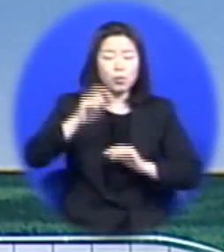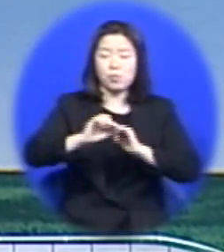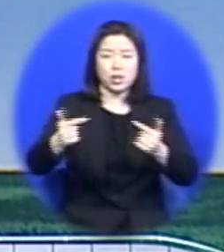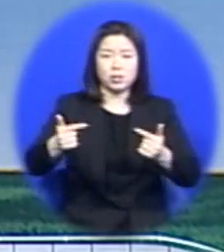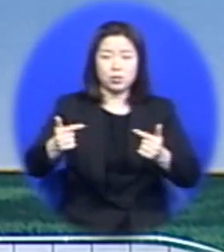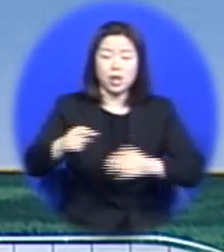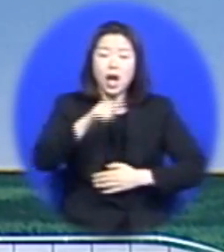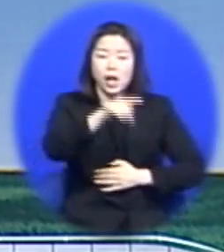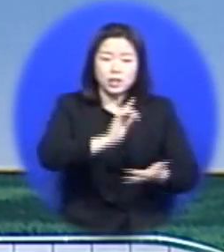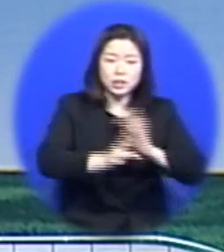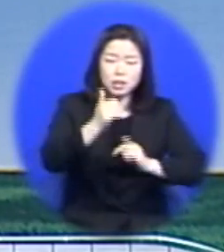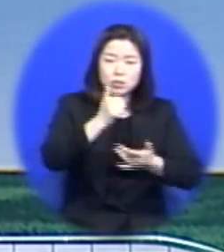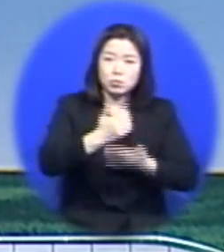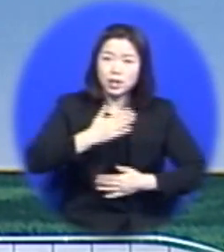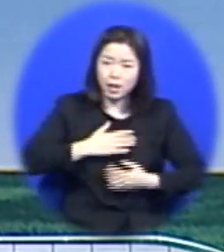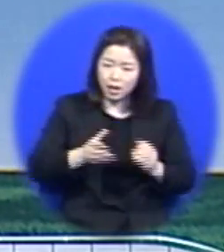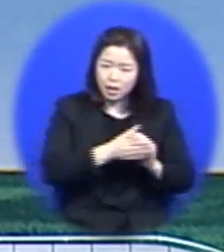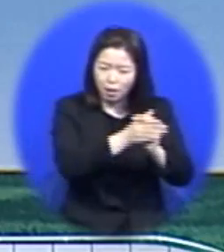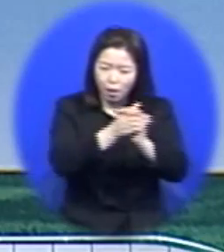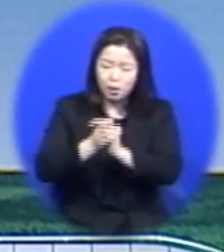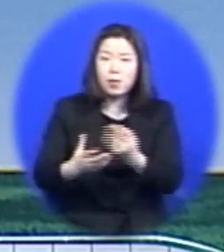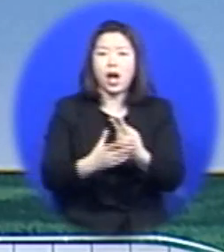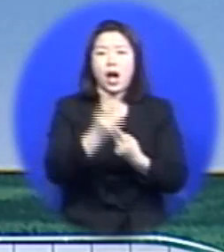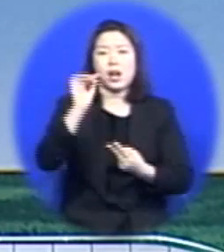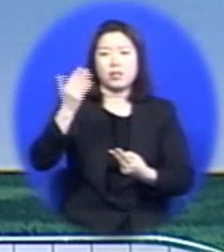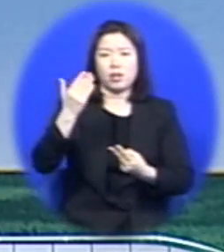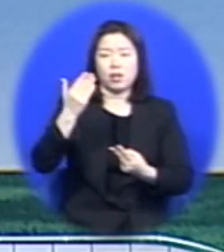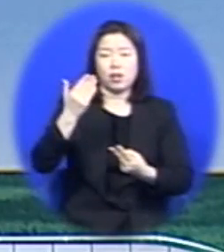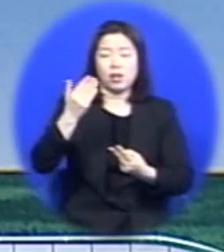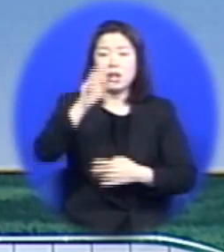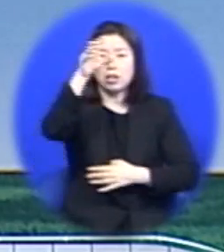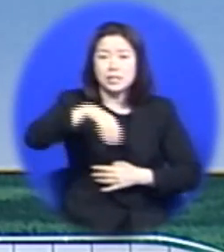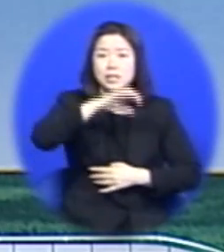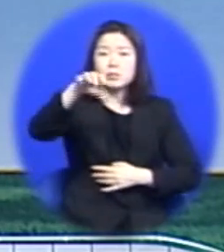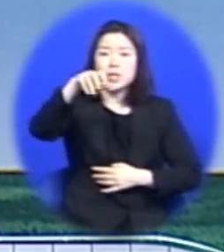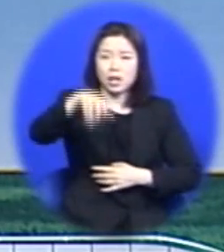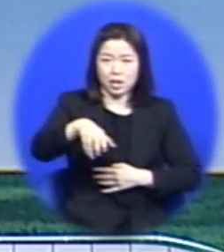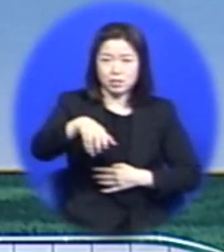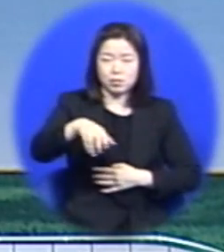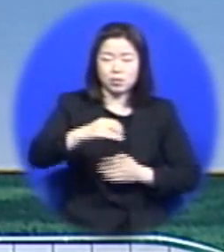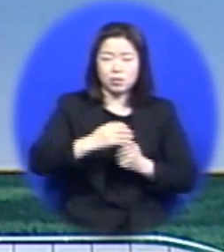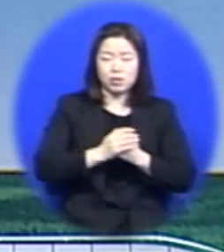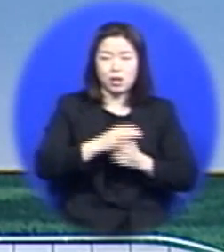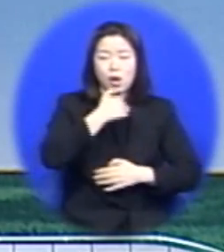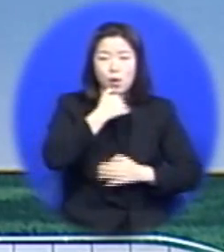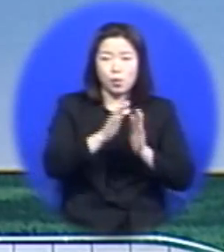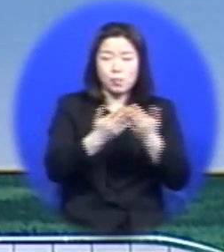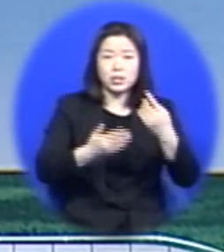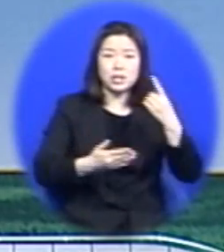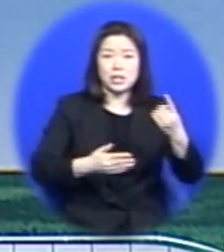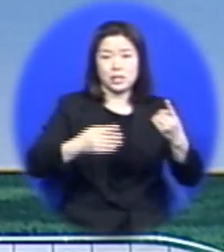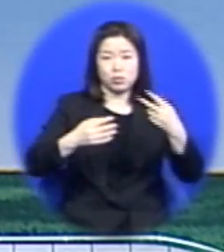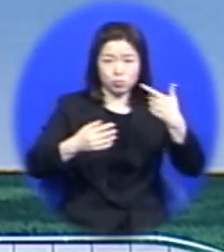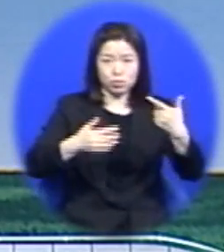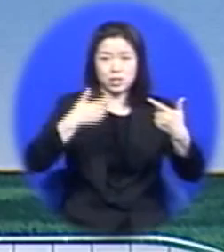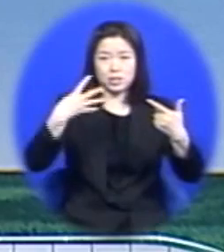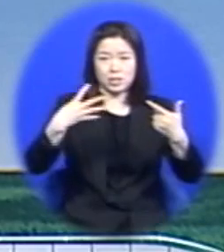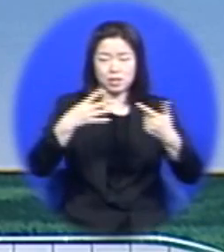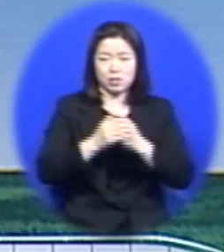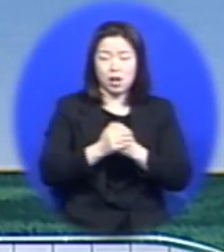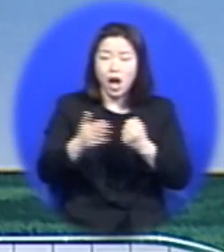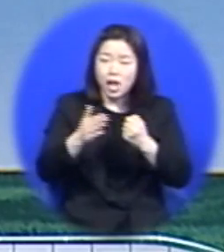예수님과 우리가 연합하여 하나가 되었다는 것, 십자가에서. 로마서 6장 4절 말씀에 이렇게 말씀합니다.